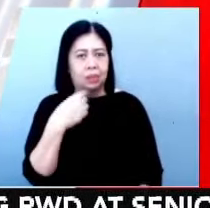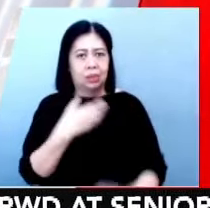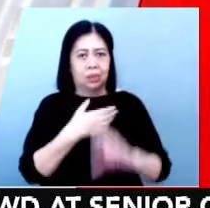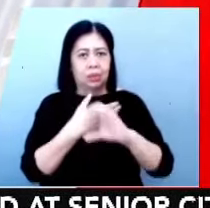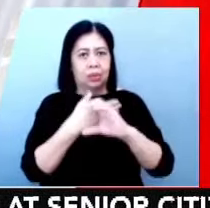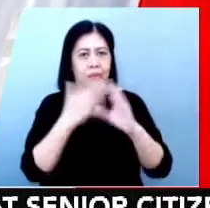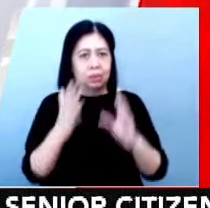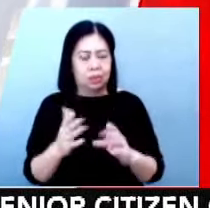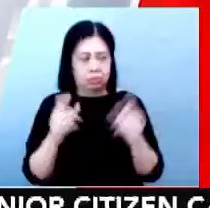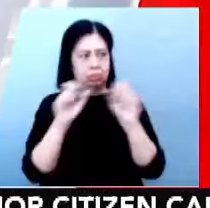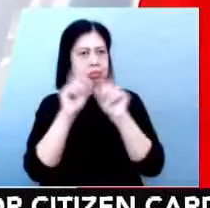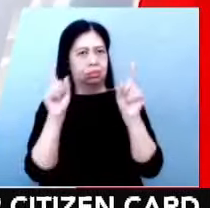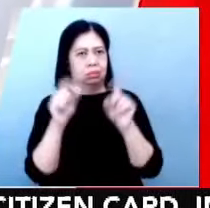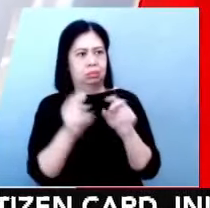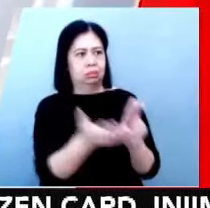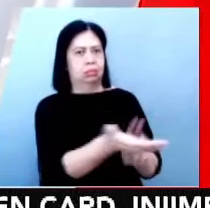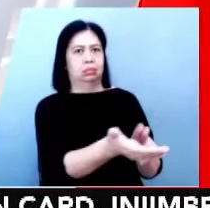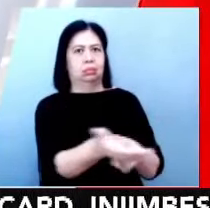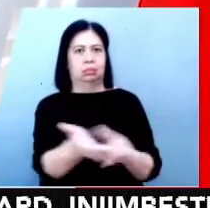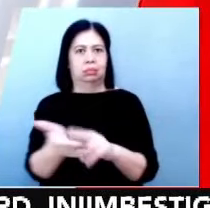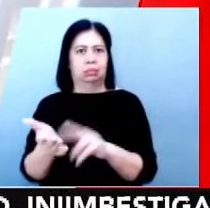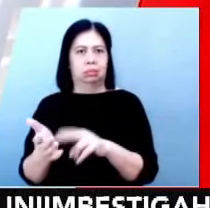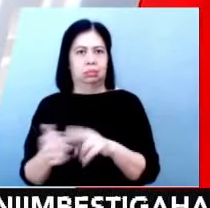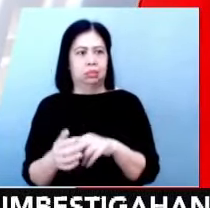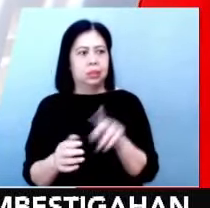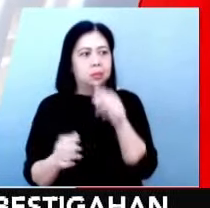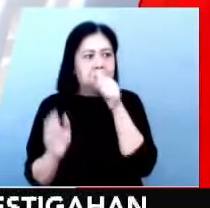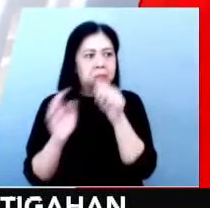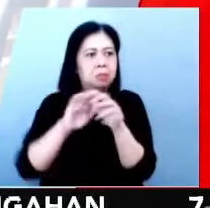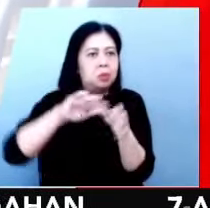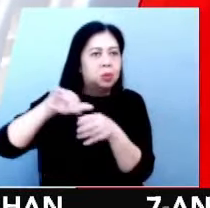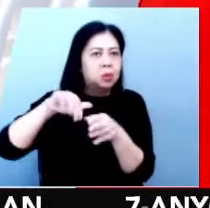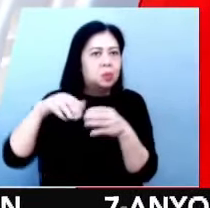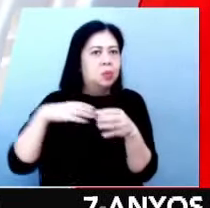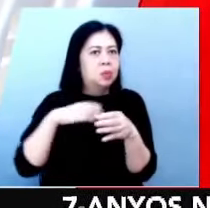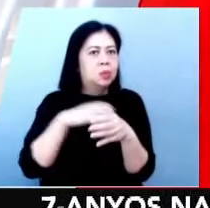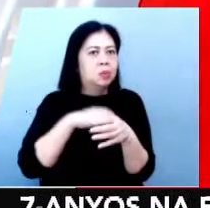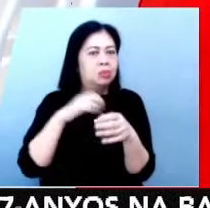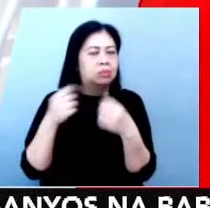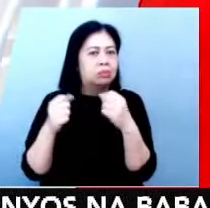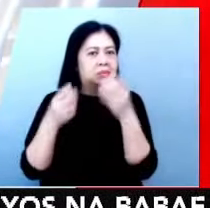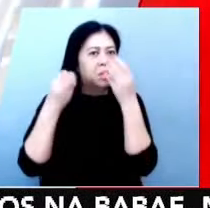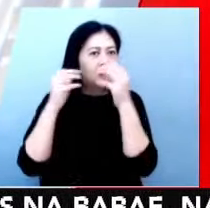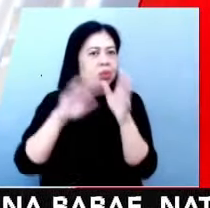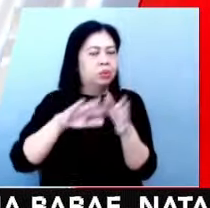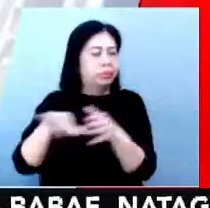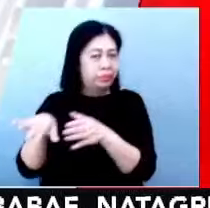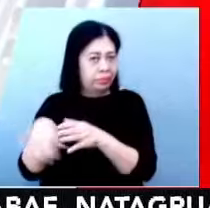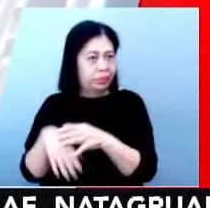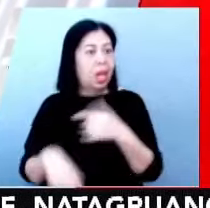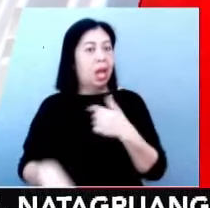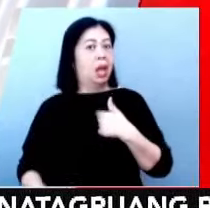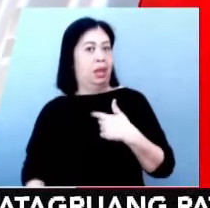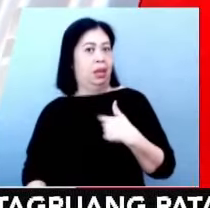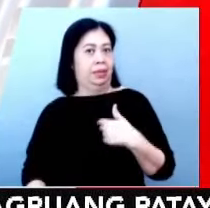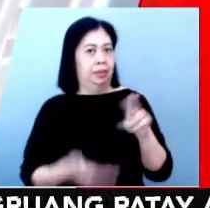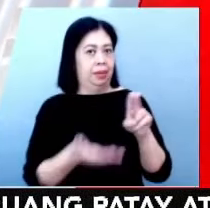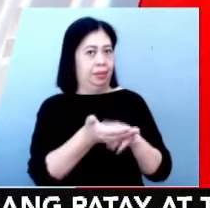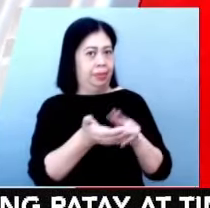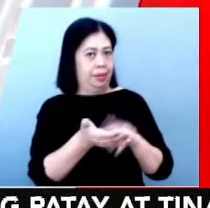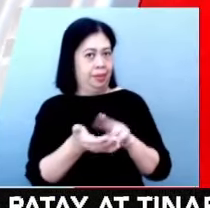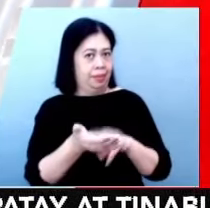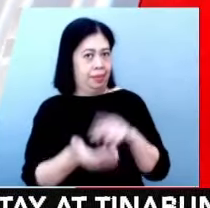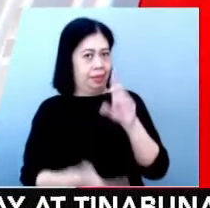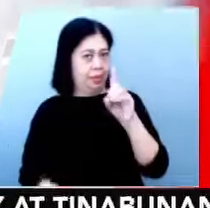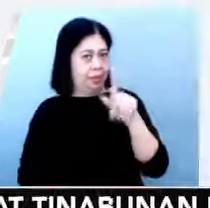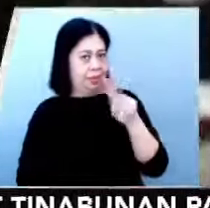biglang nagpapapirma? Tago muna yung mga congressman saka city mayor. Kami na muna magpapapirma para hindi